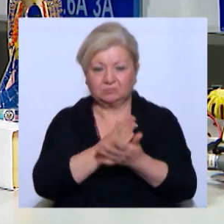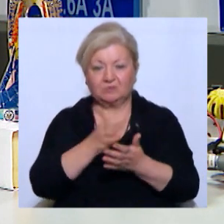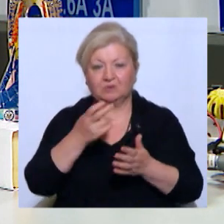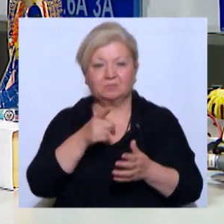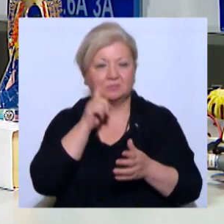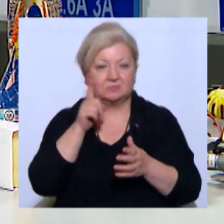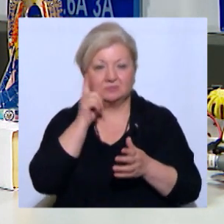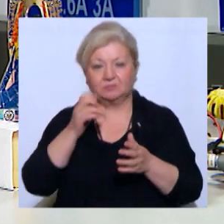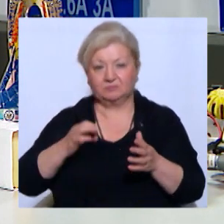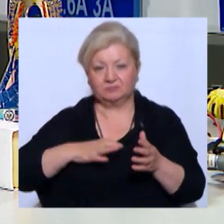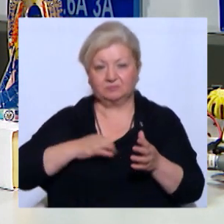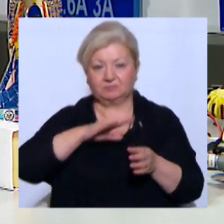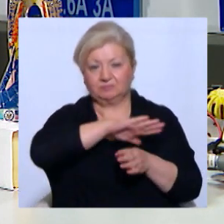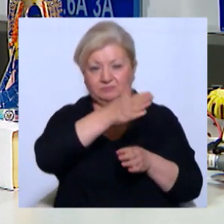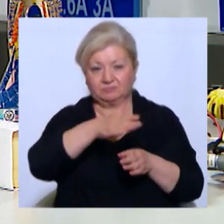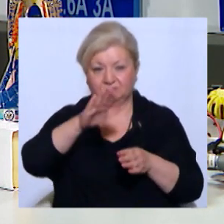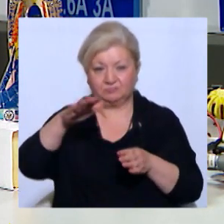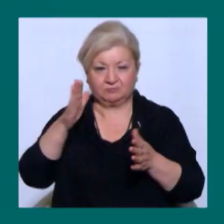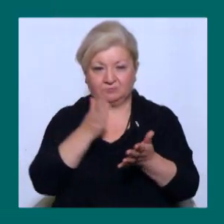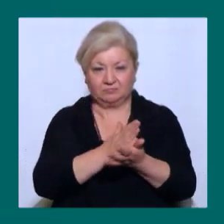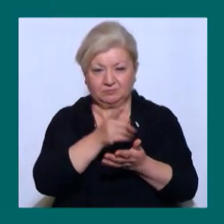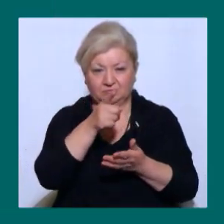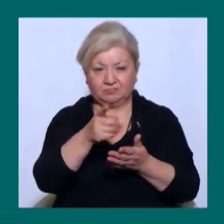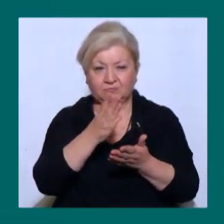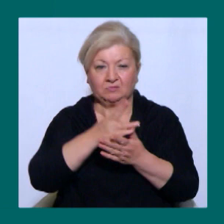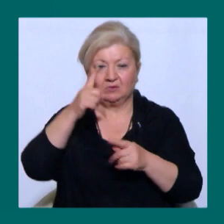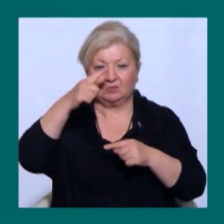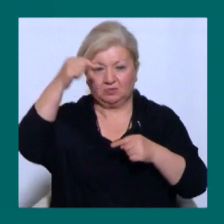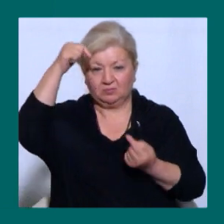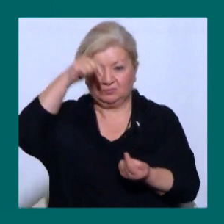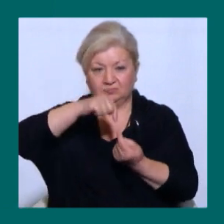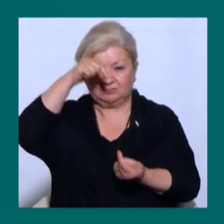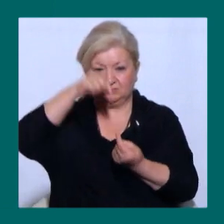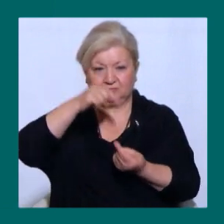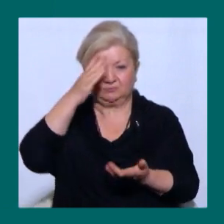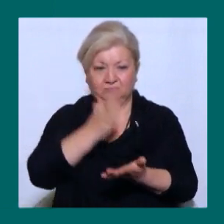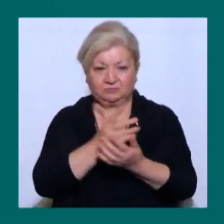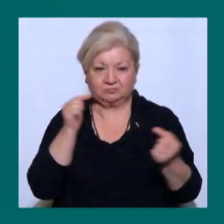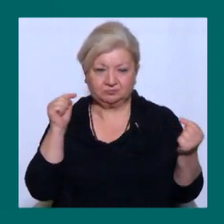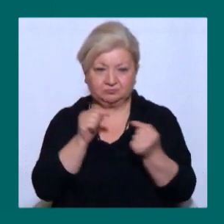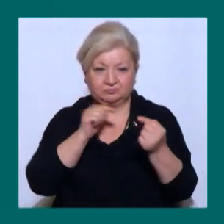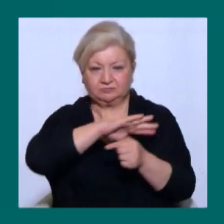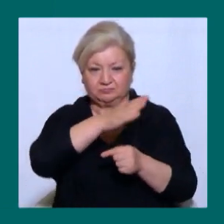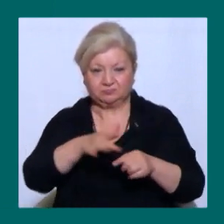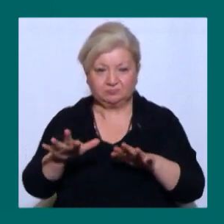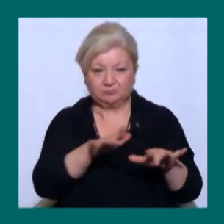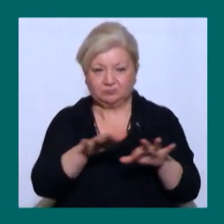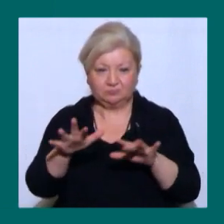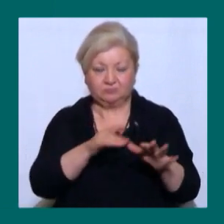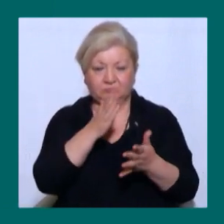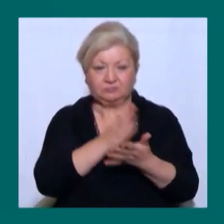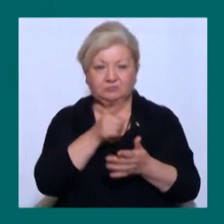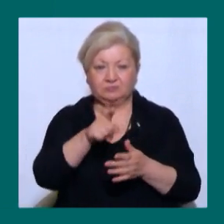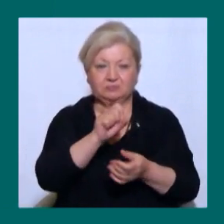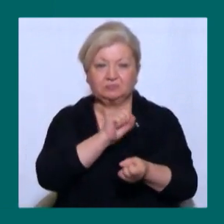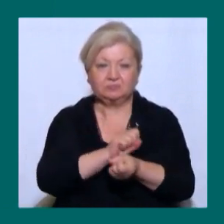ფერით მწვანე და თეთრი. ეს არის ის ტალღები, რომლებიც ერთი მაეთის საპირისპიროდ მოძრაობს. მათი შედეგი ეს წითელი ტალღა,